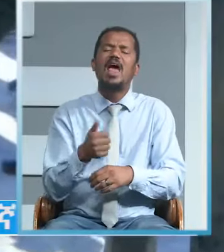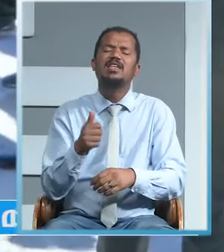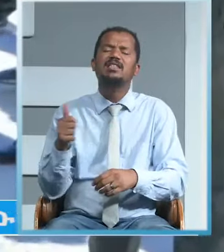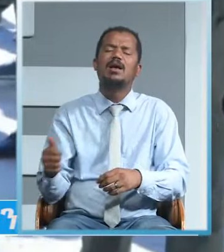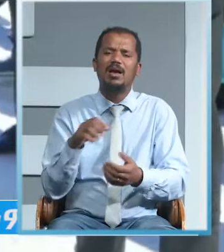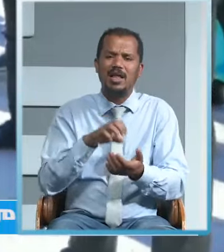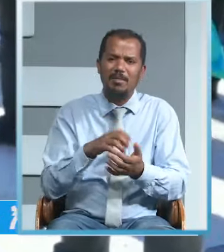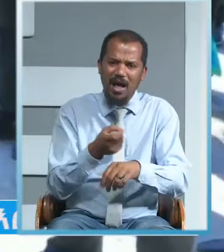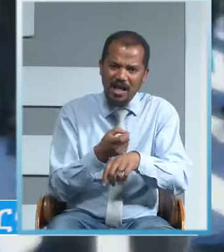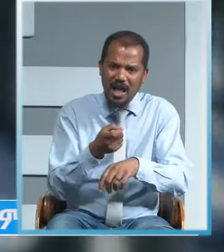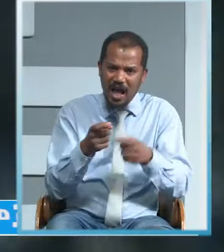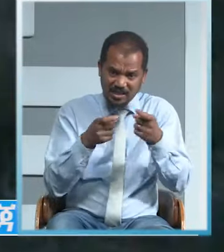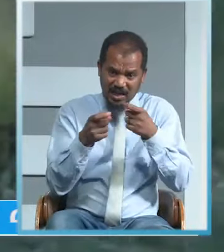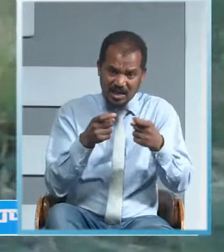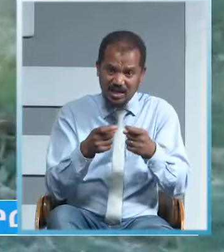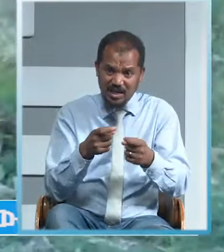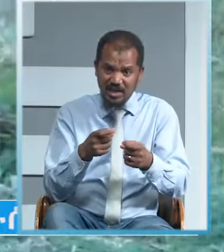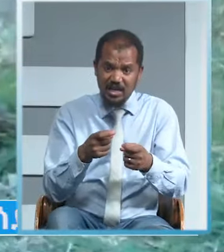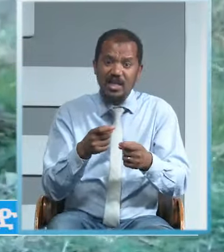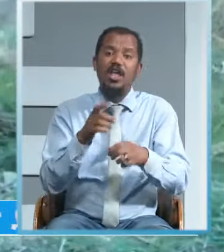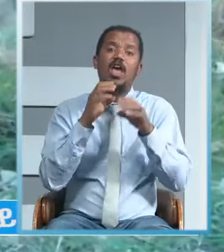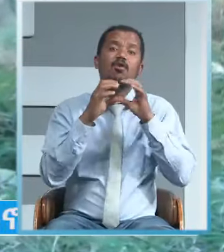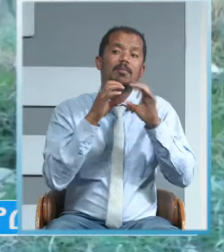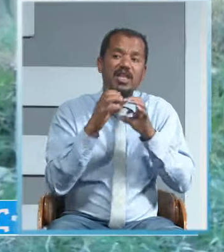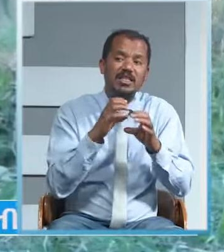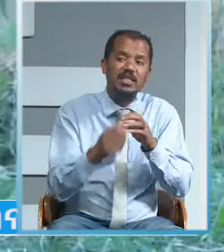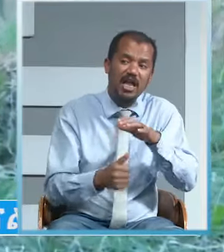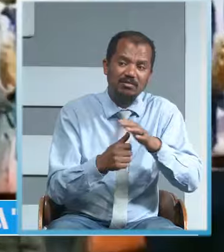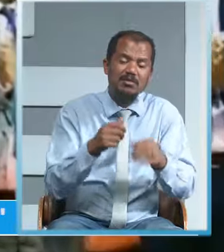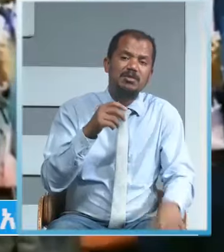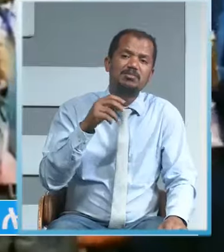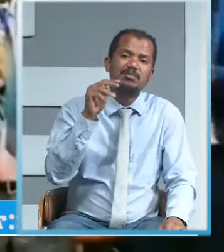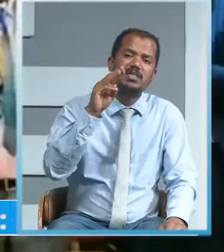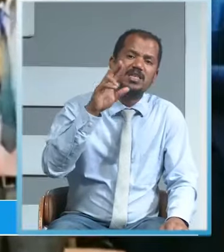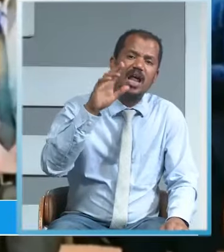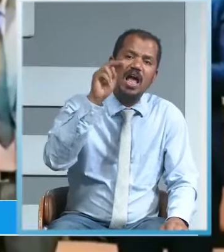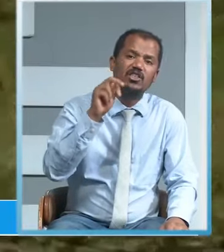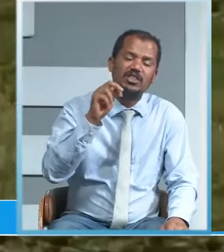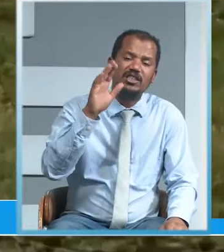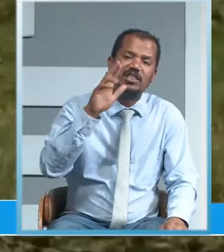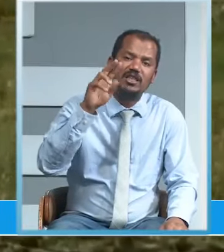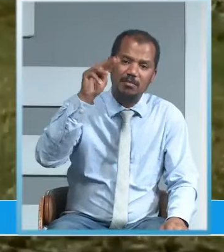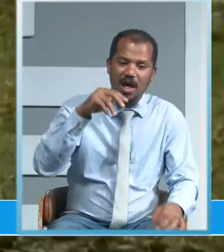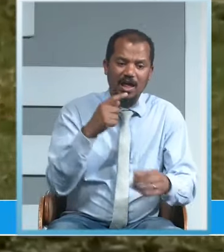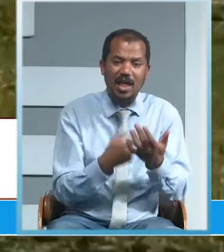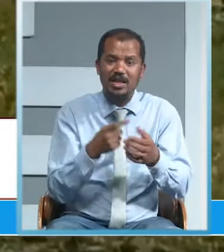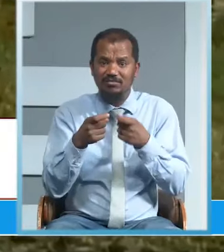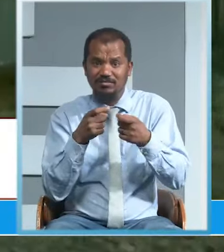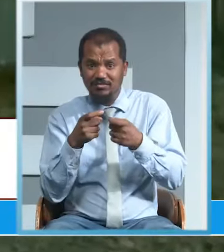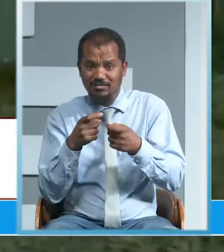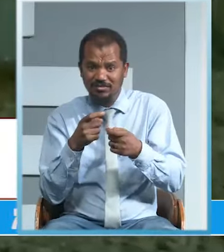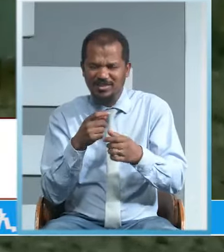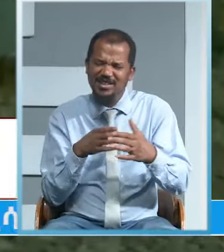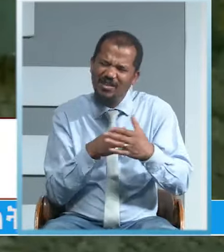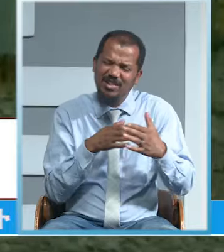ከተማ አስተዳደር የደንብ ማስከበር ባለስልጣን የኮሙኒኬሽን ዳይሬክተር ምስራች ግርማ የደንብ ማስከበር ስርዓቱን ለመተግበር ተግዳሮቶች